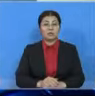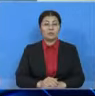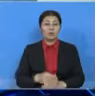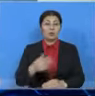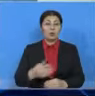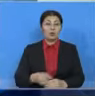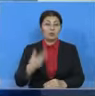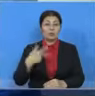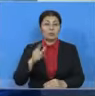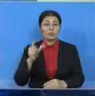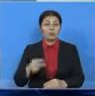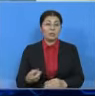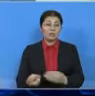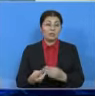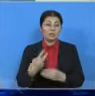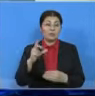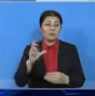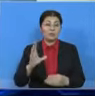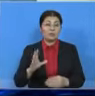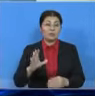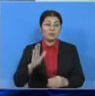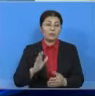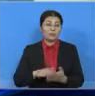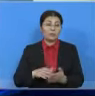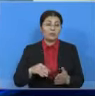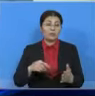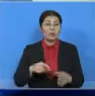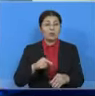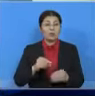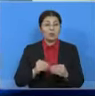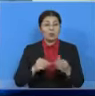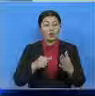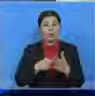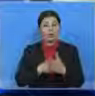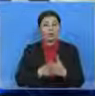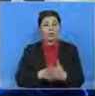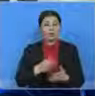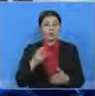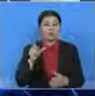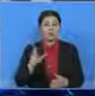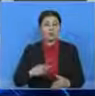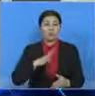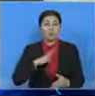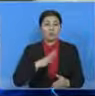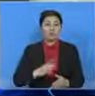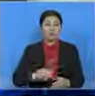30 адамдай тұрды. Енді сағат 10-ға дейін 200 адамға дейін жинақталды. Дәл қазіргі